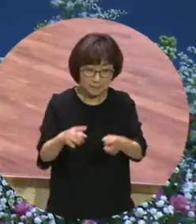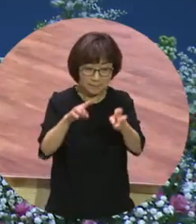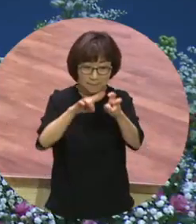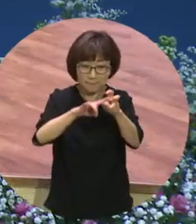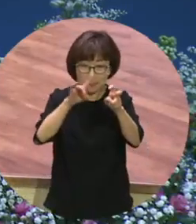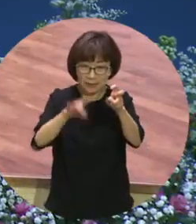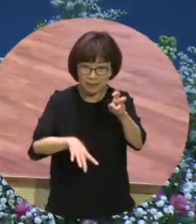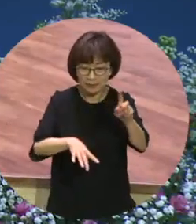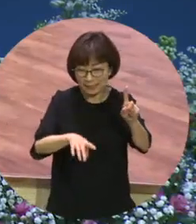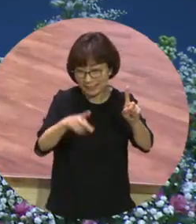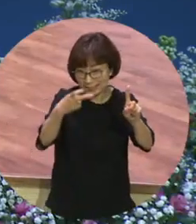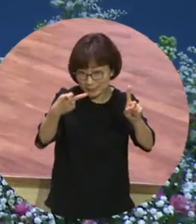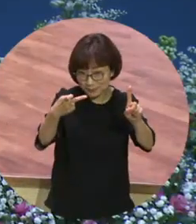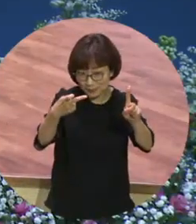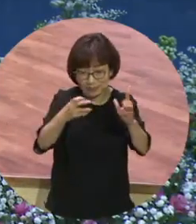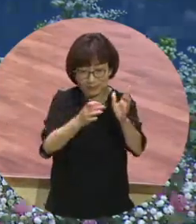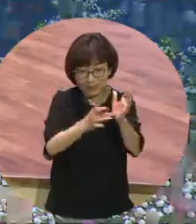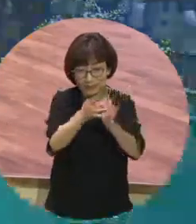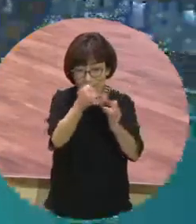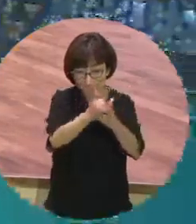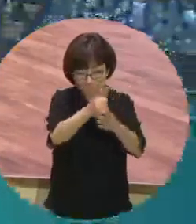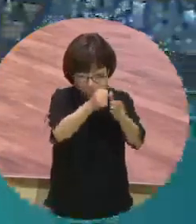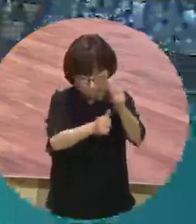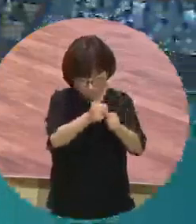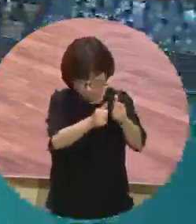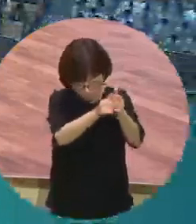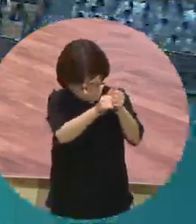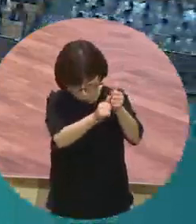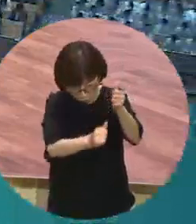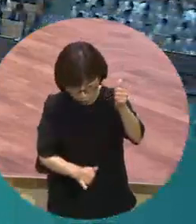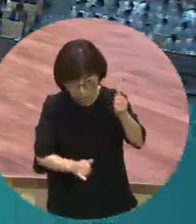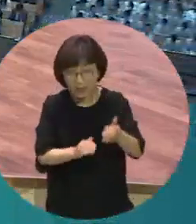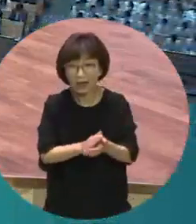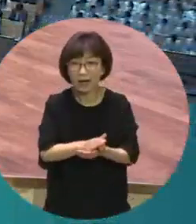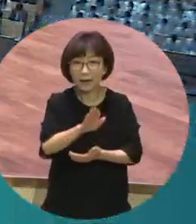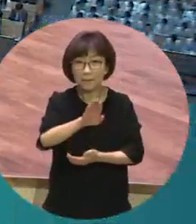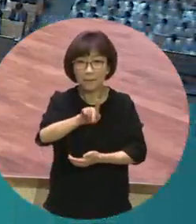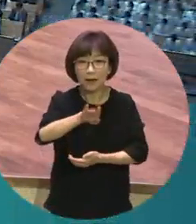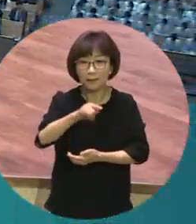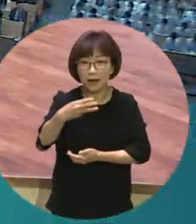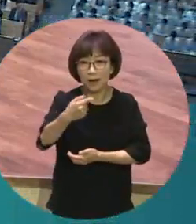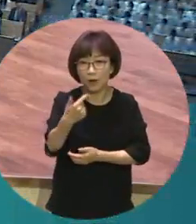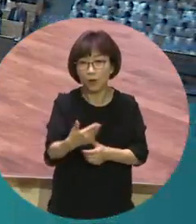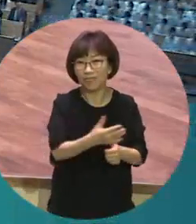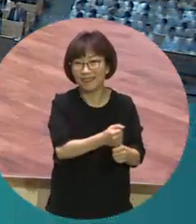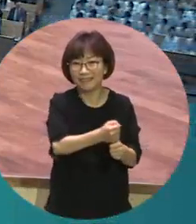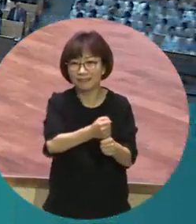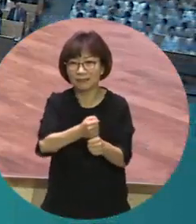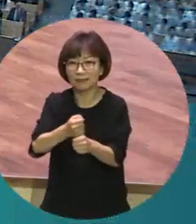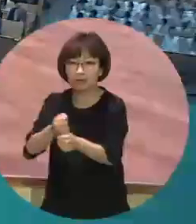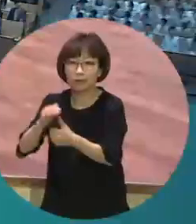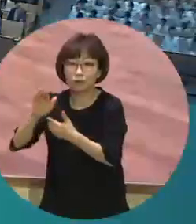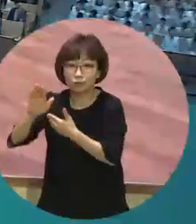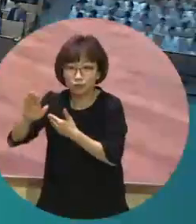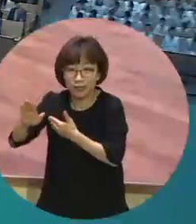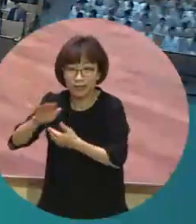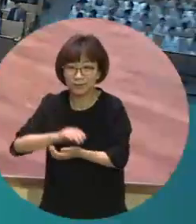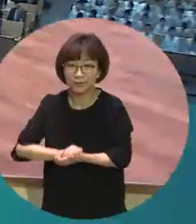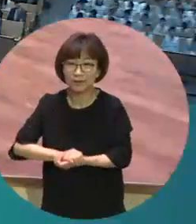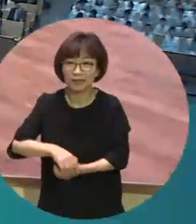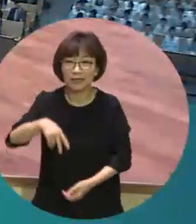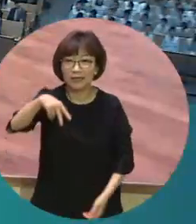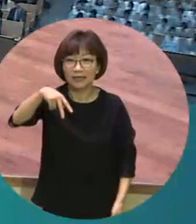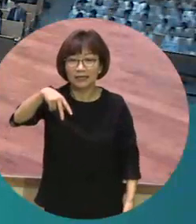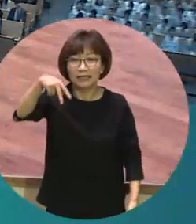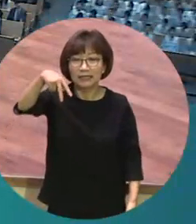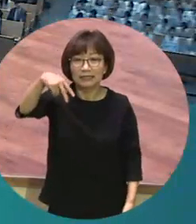1장 12절에 보면 이렇게 말씀합니다. 바벨론으로 사로잡혀 간 후에 요고냐는 스알디엘을 낳고